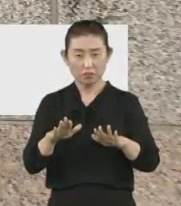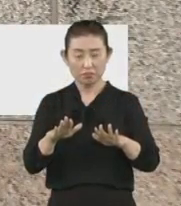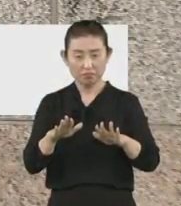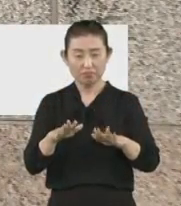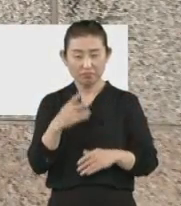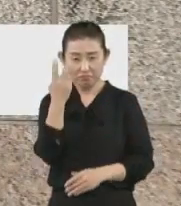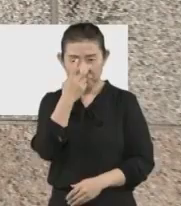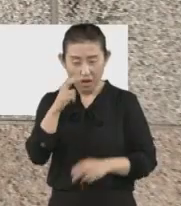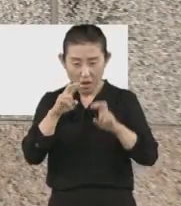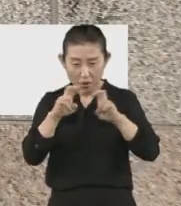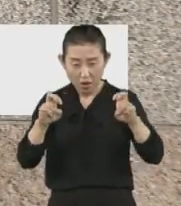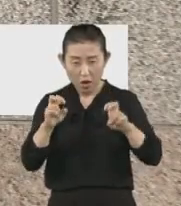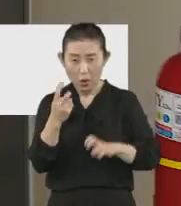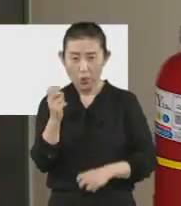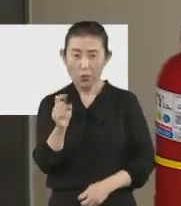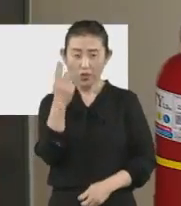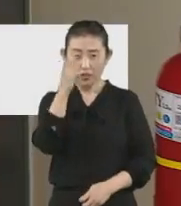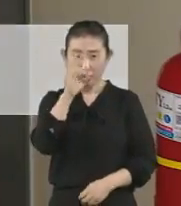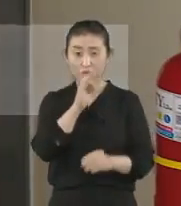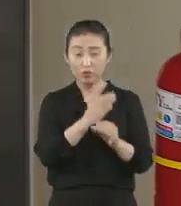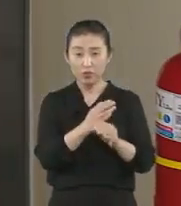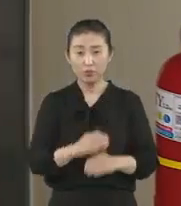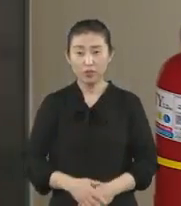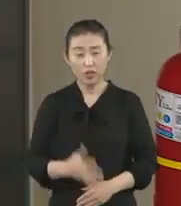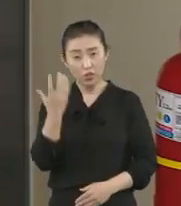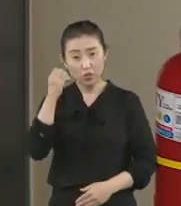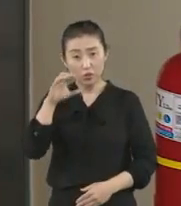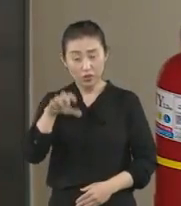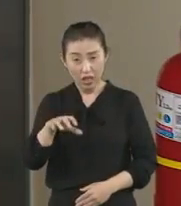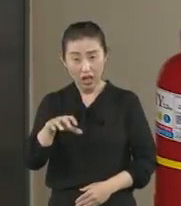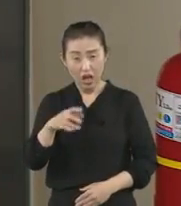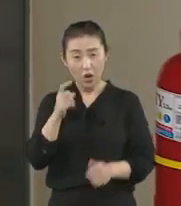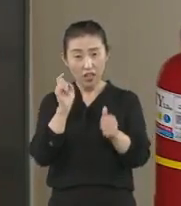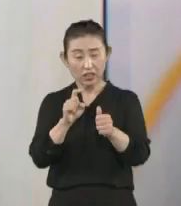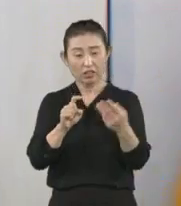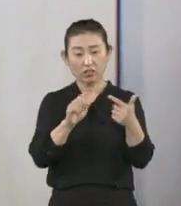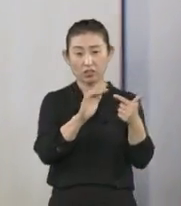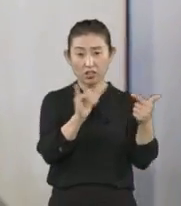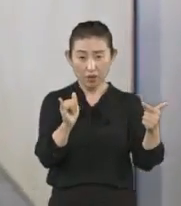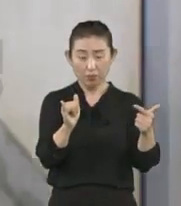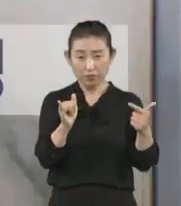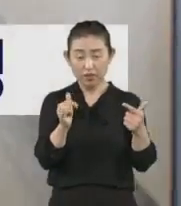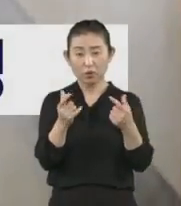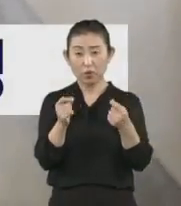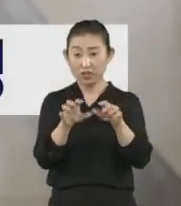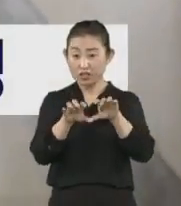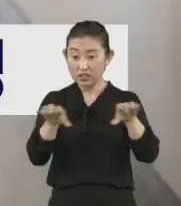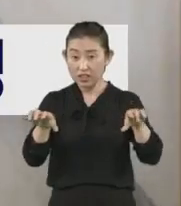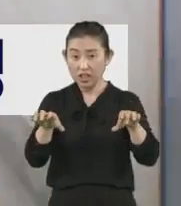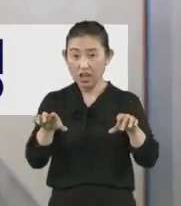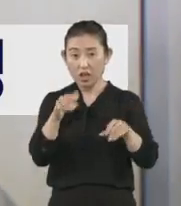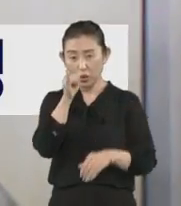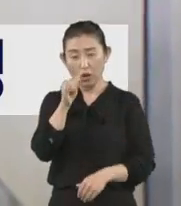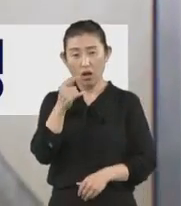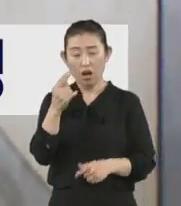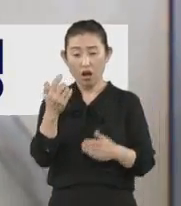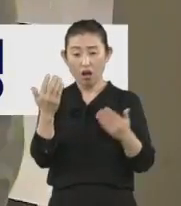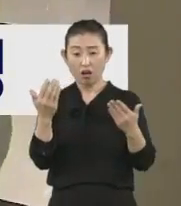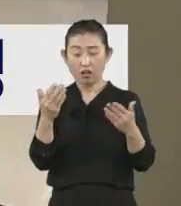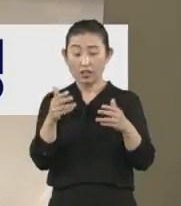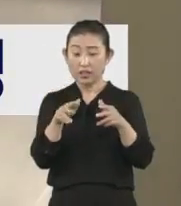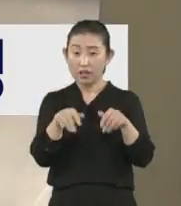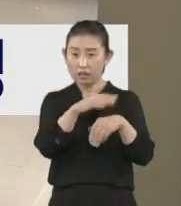지금 분석을 하고 있는데요. 기숙사에 거주하는 확진자 6명은 같은 층으로 확인돼 대학 측은 해당